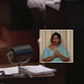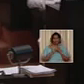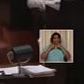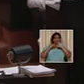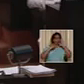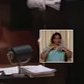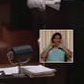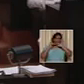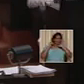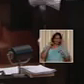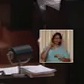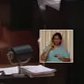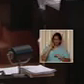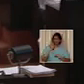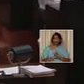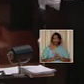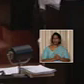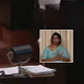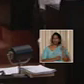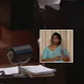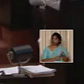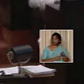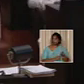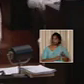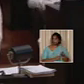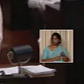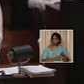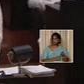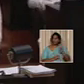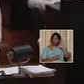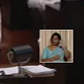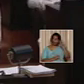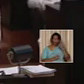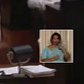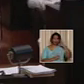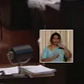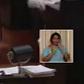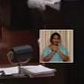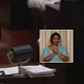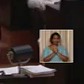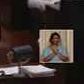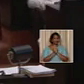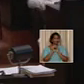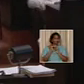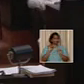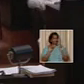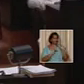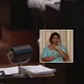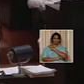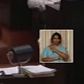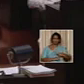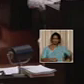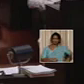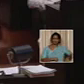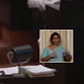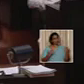पोलिस सरयन तनतुर्वल ए आयट विशेषण सहकार पोलिस अधिकारी तनतुरट हो